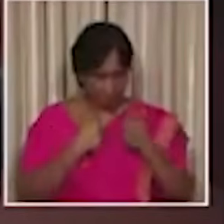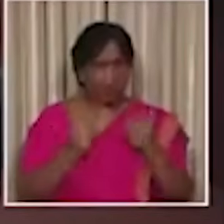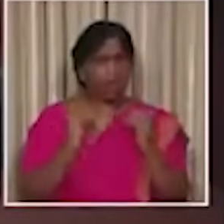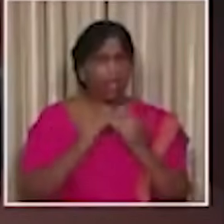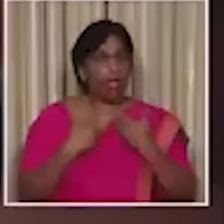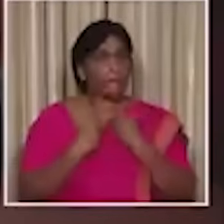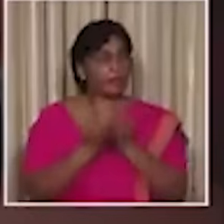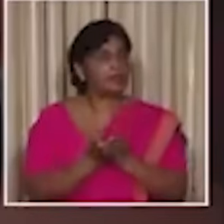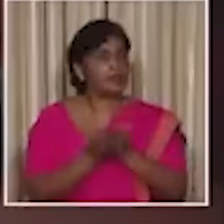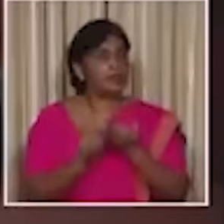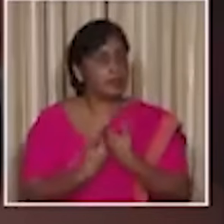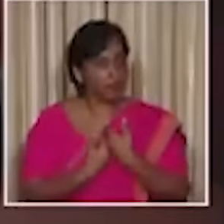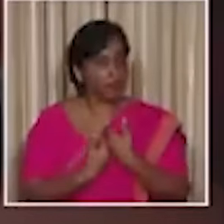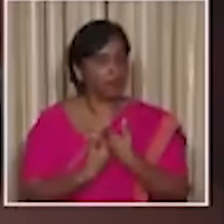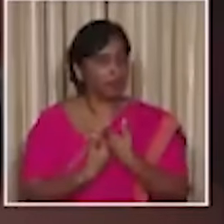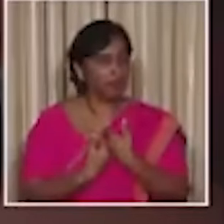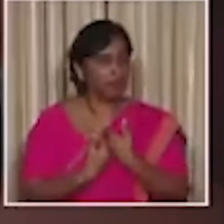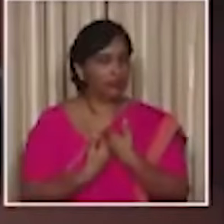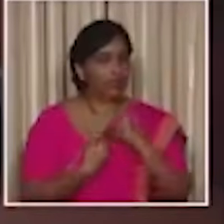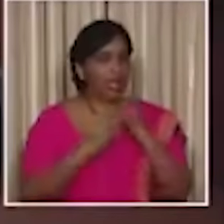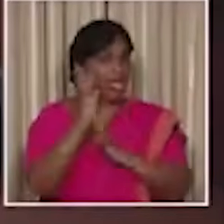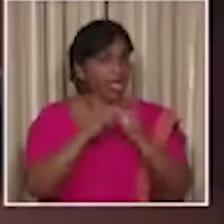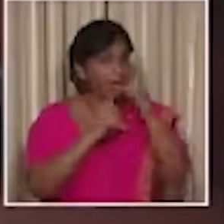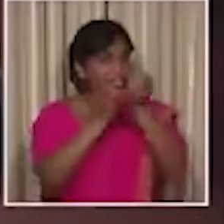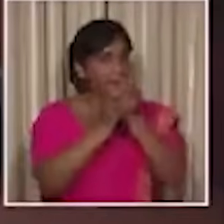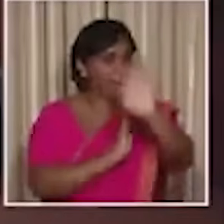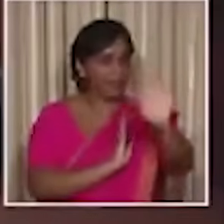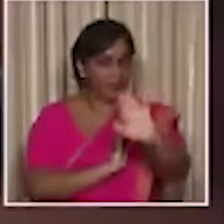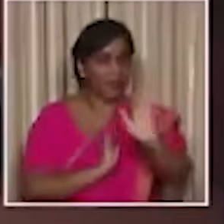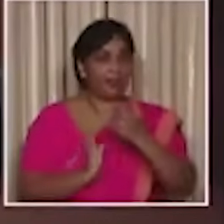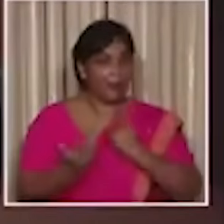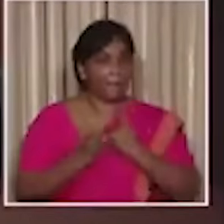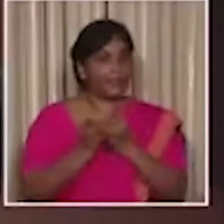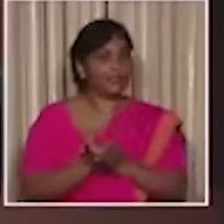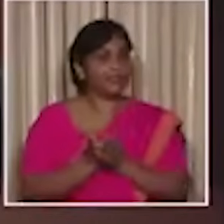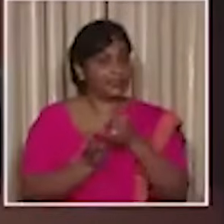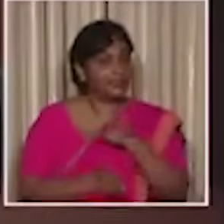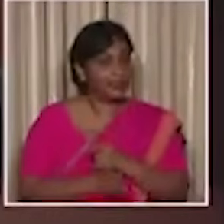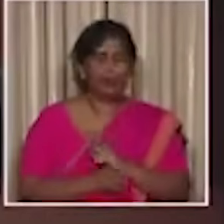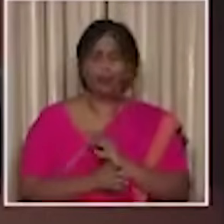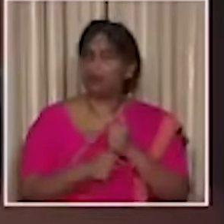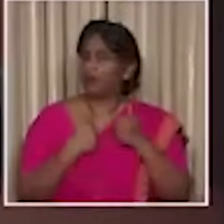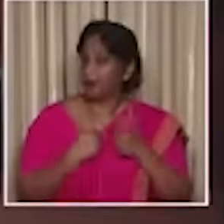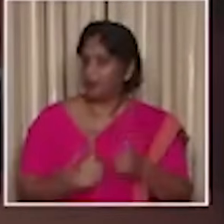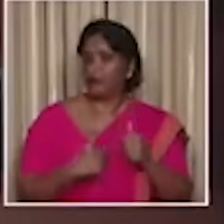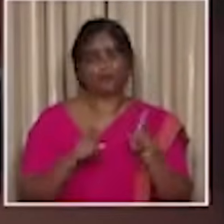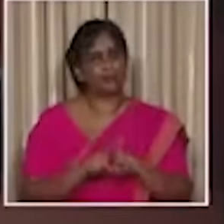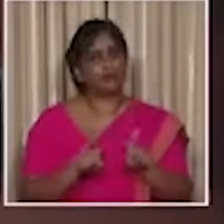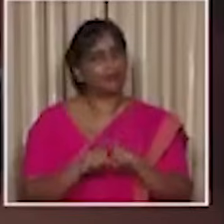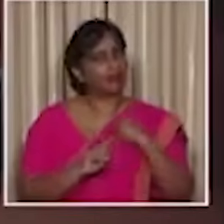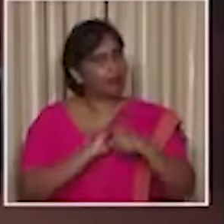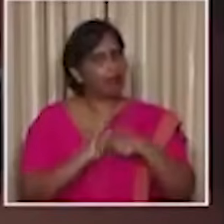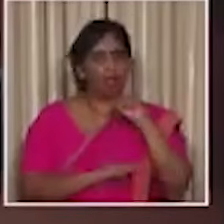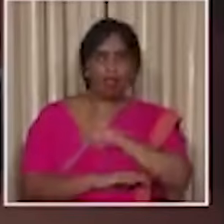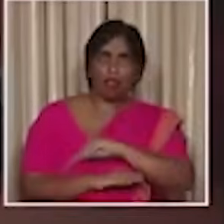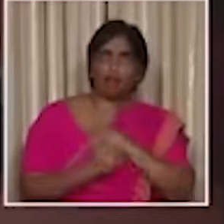sampat. Mungkin ni amat tu mah sampat ni apa sampat. Apa sampat sahaja lese. Rata tu petilaba